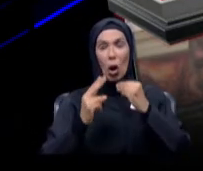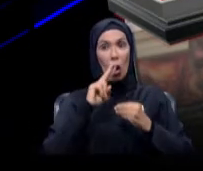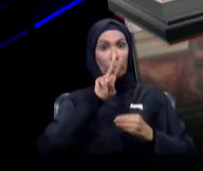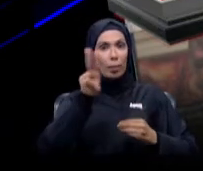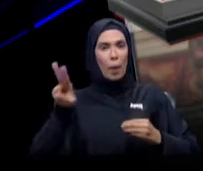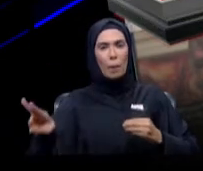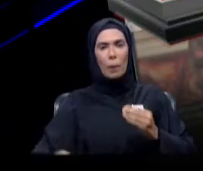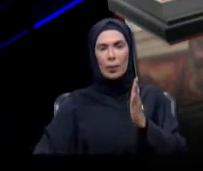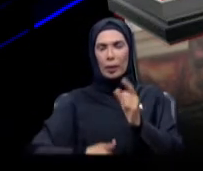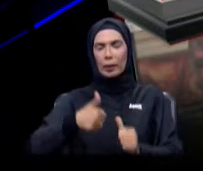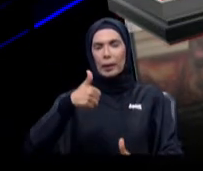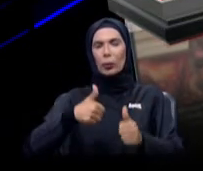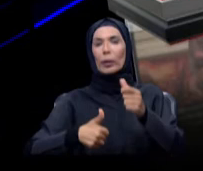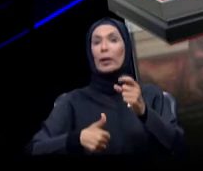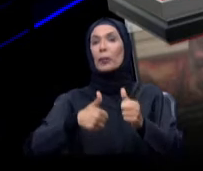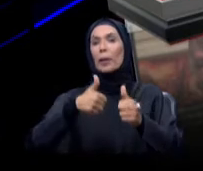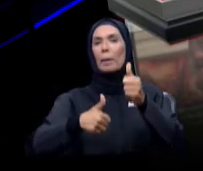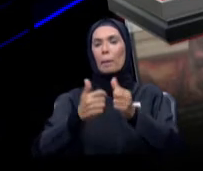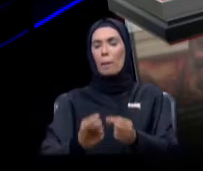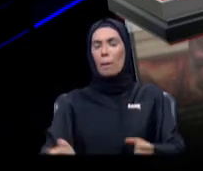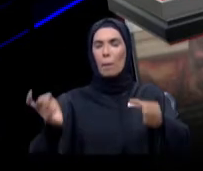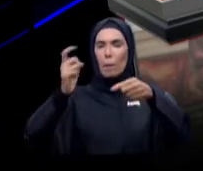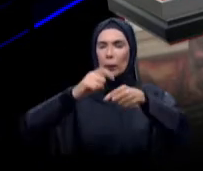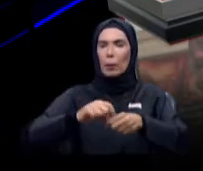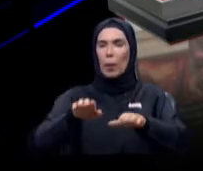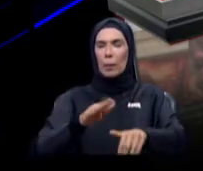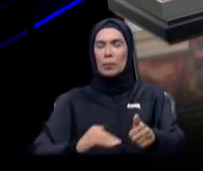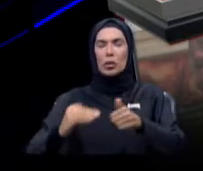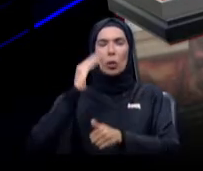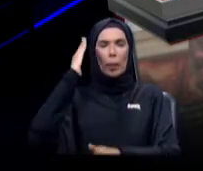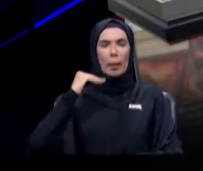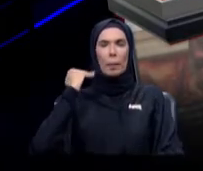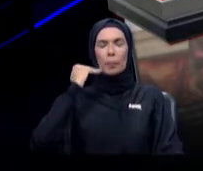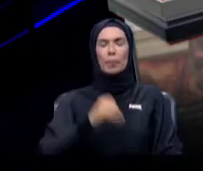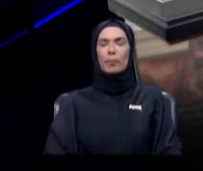البحرين للتنمية السياسية بالتعاون مع المجلس الأعلى للمرأة.